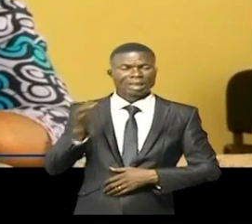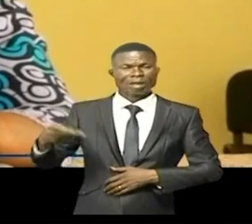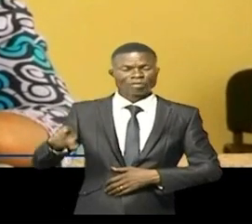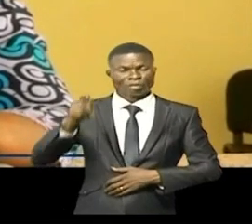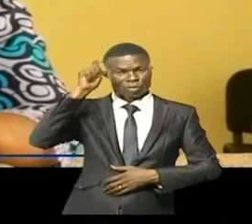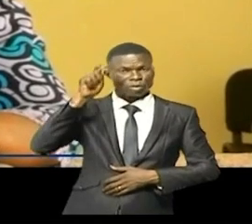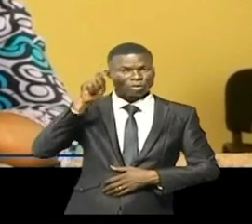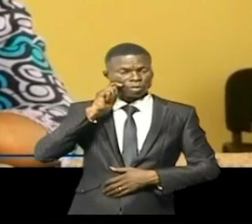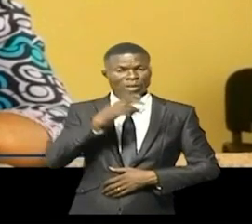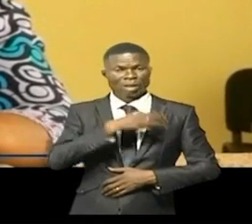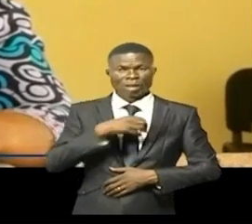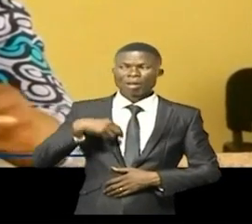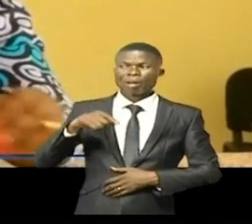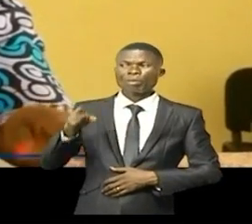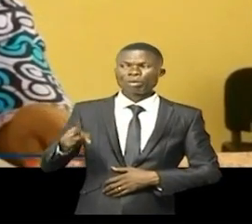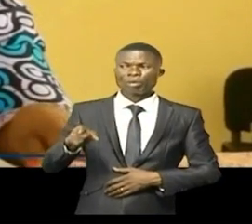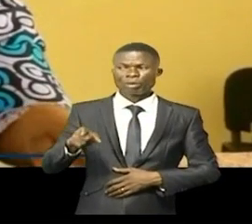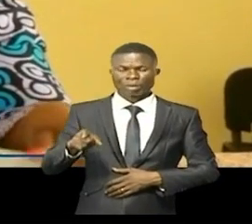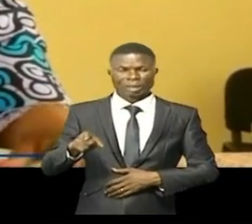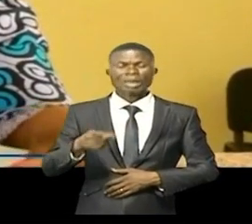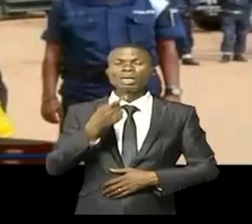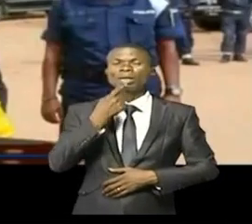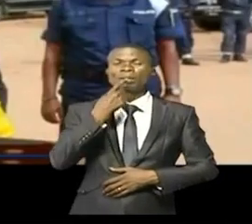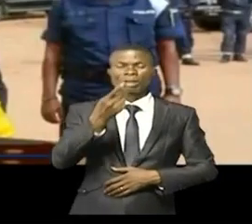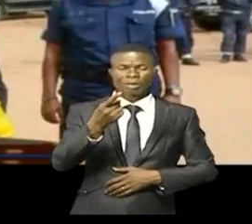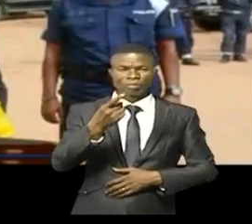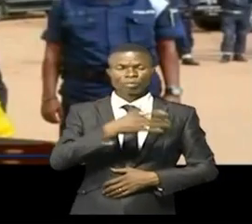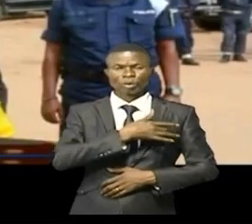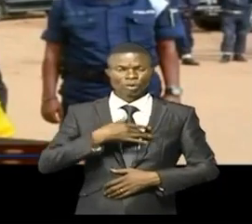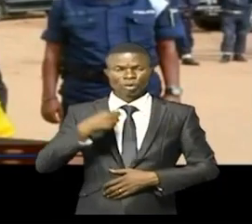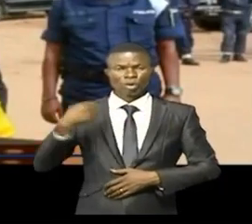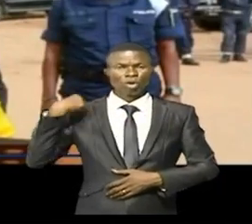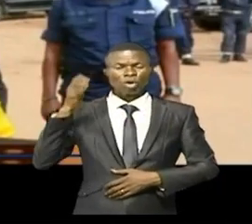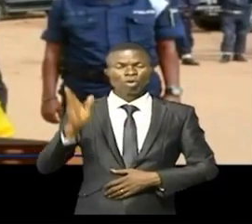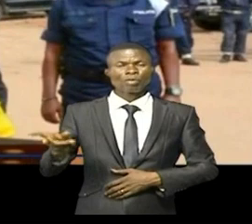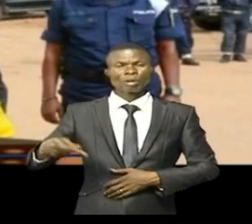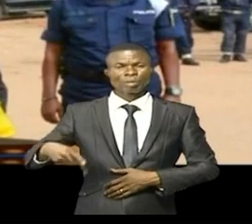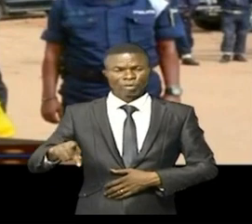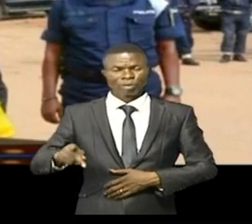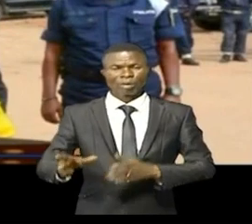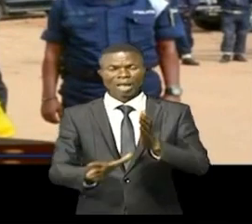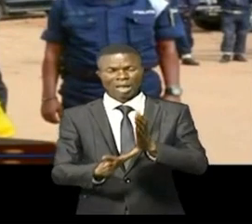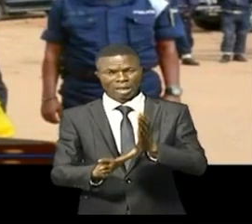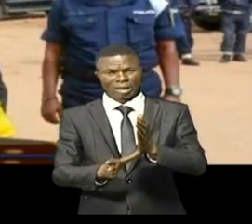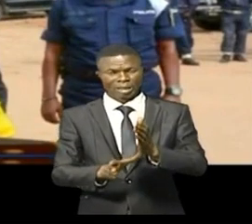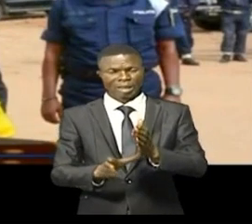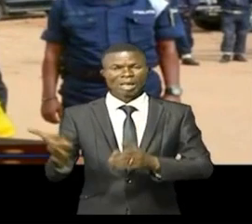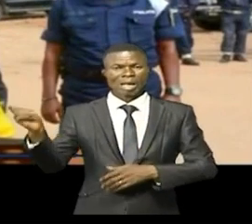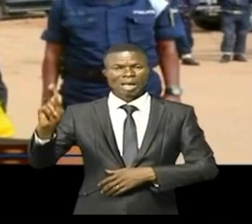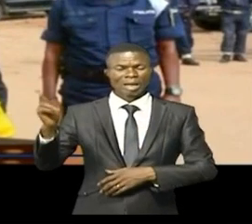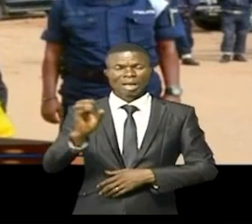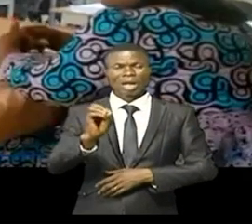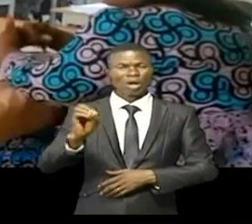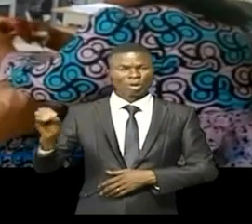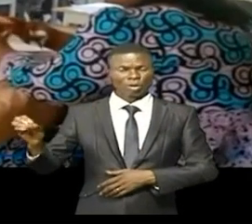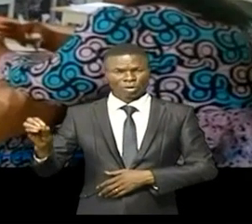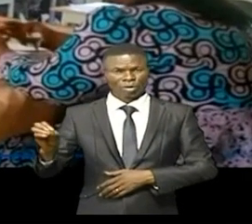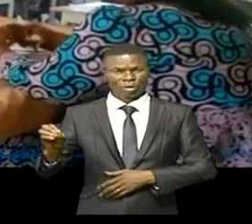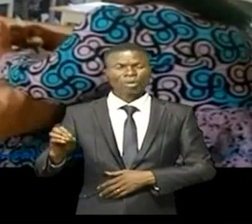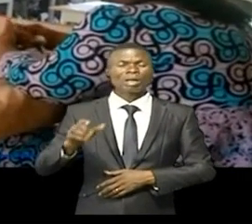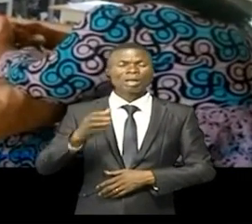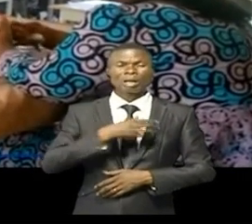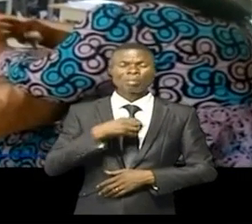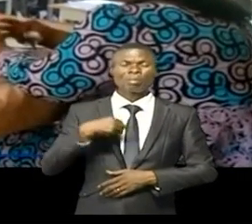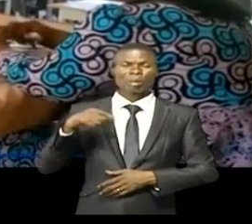genre, Eugénie Tshilanda, a formulé au nom de la gouverneure de province intérimaire du Kasaï Oriental, Jeannette Longa